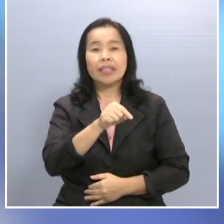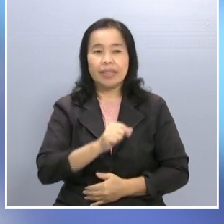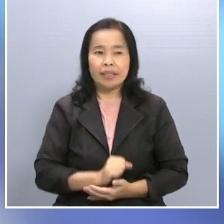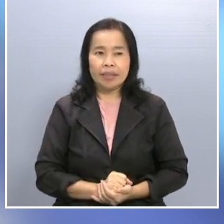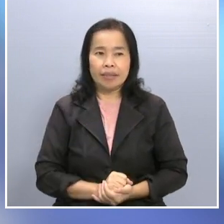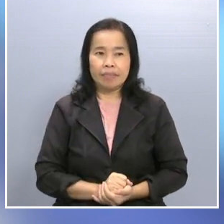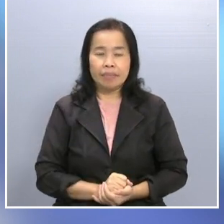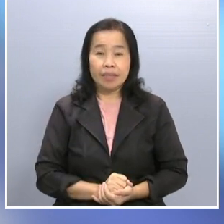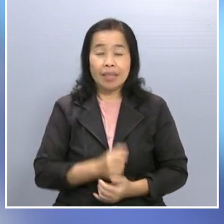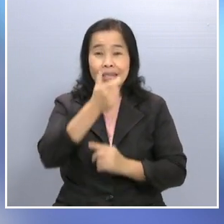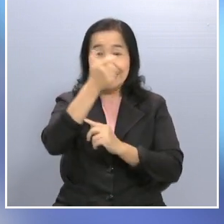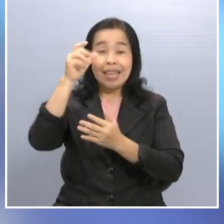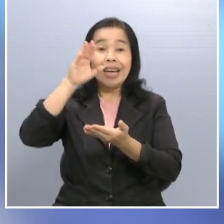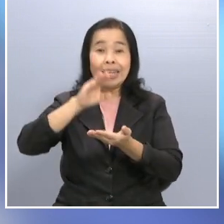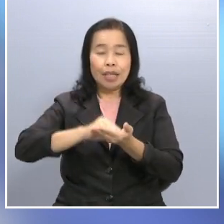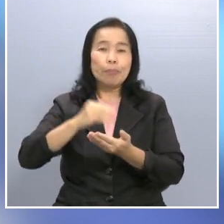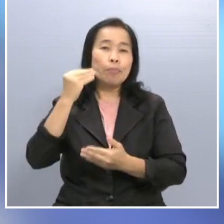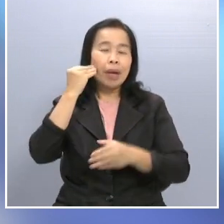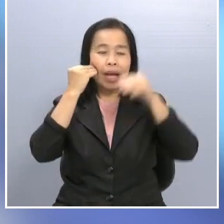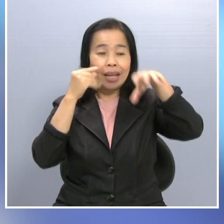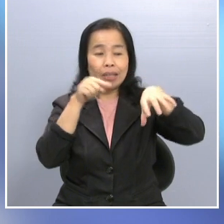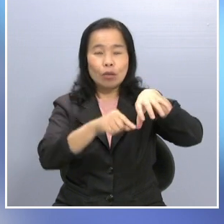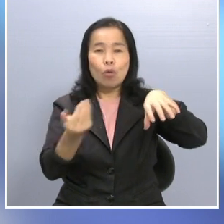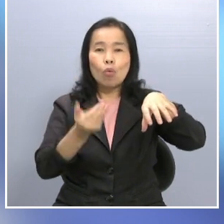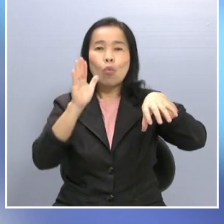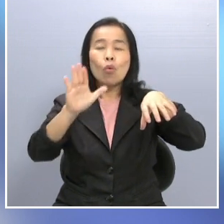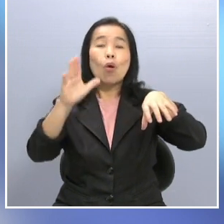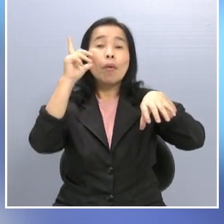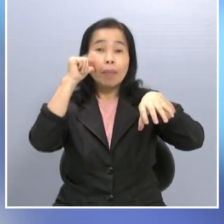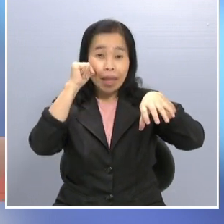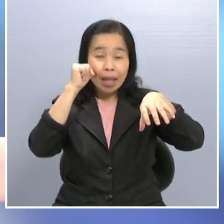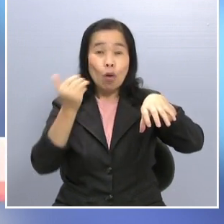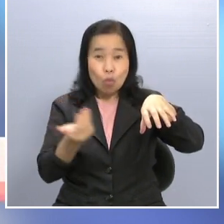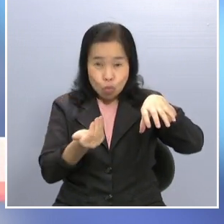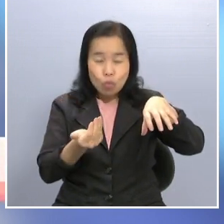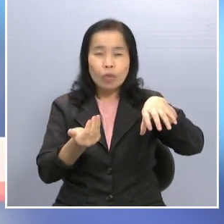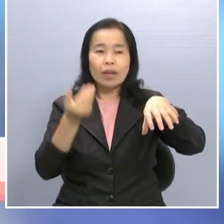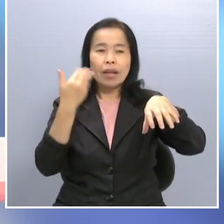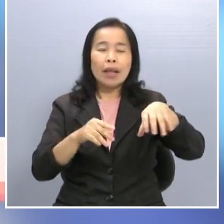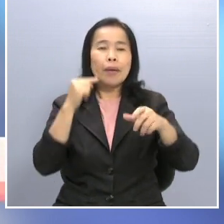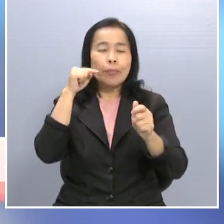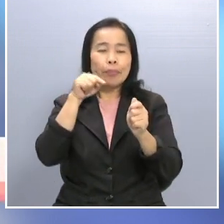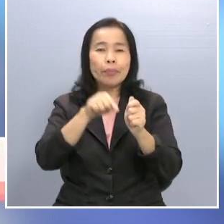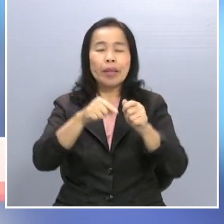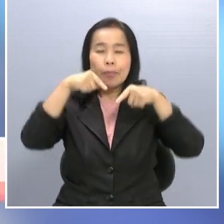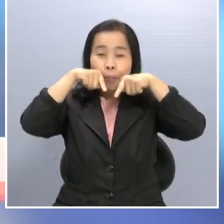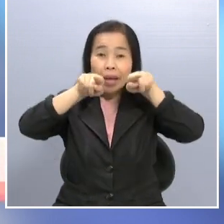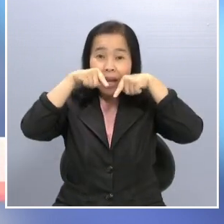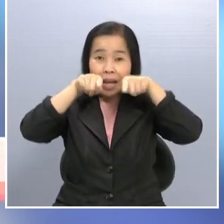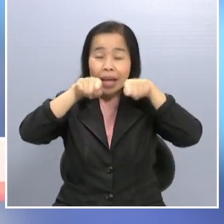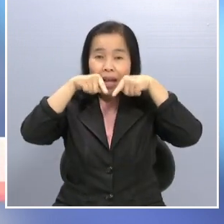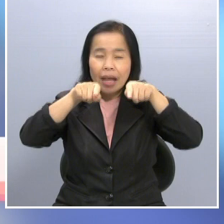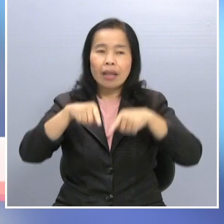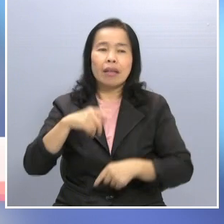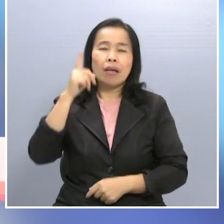พ้นี่เป็นคลิปเหตุการณ์ที่บ้านของลูกของแม่เองนะคะที่บ้านที่อำเภอคูระบุรีที่พังงาแม่ถูกด่